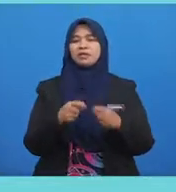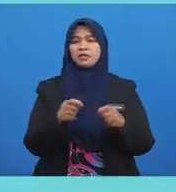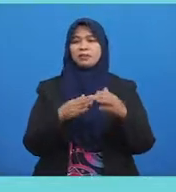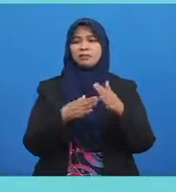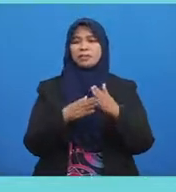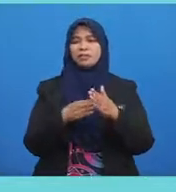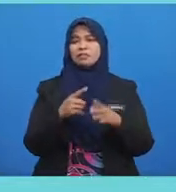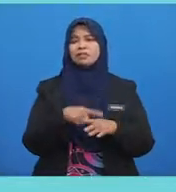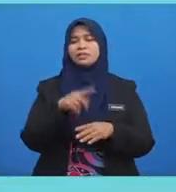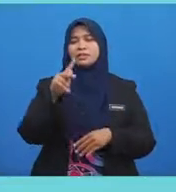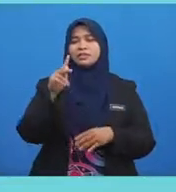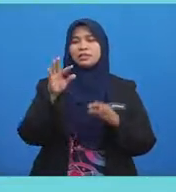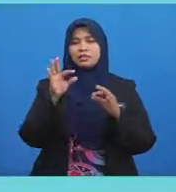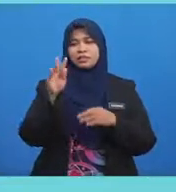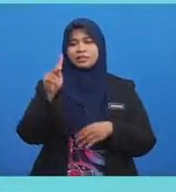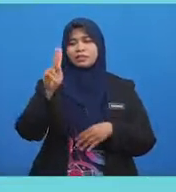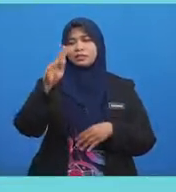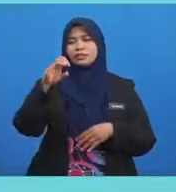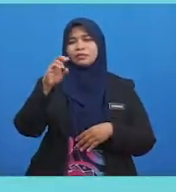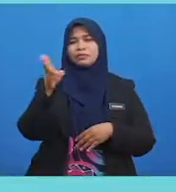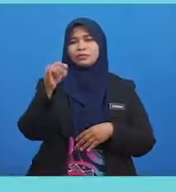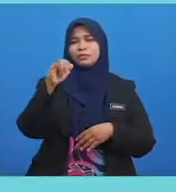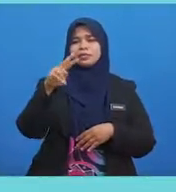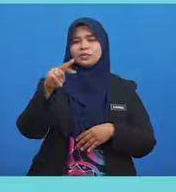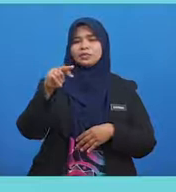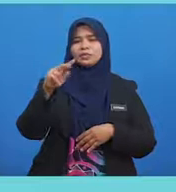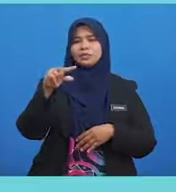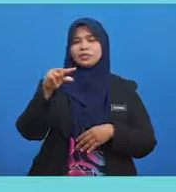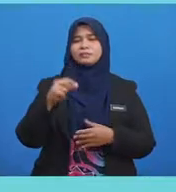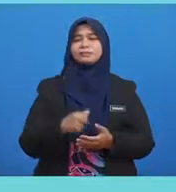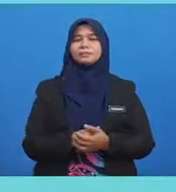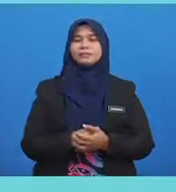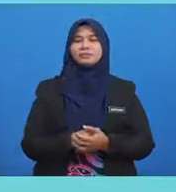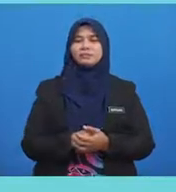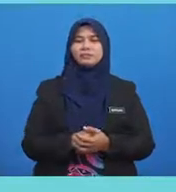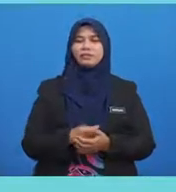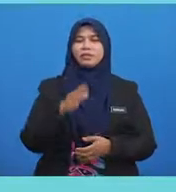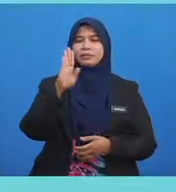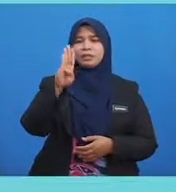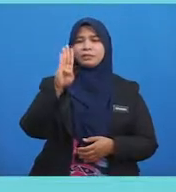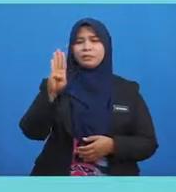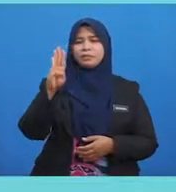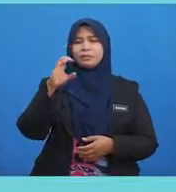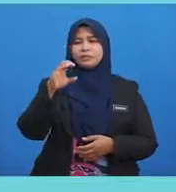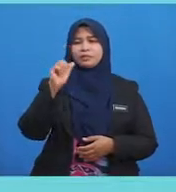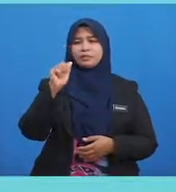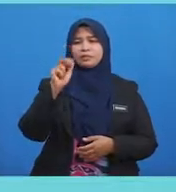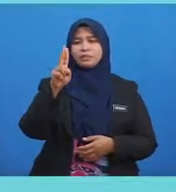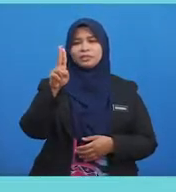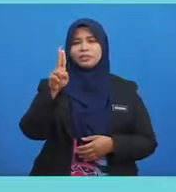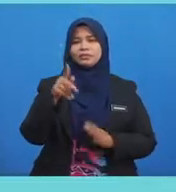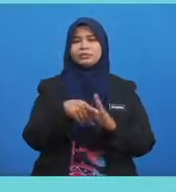Affairs Unit, BBCAU atau dikenali sebagai Pentadbiran Tentera.